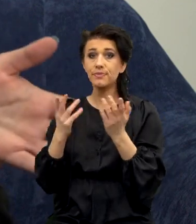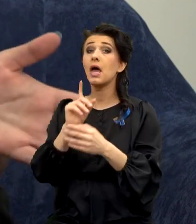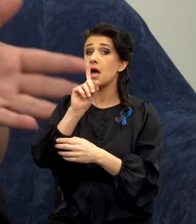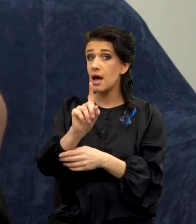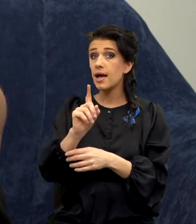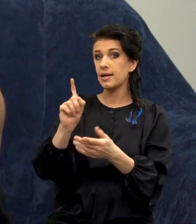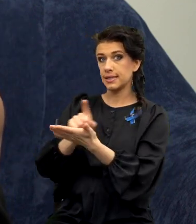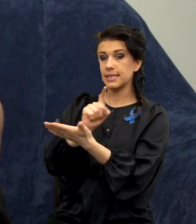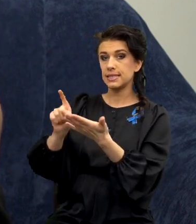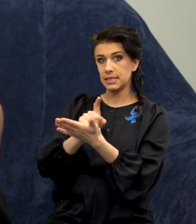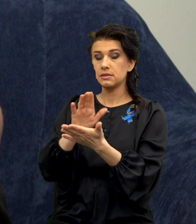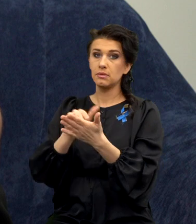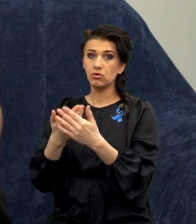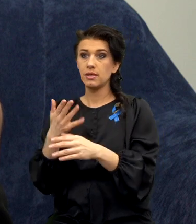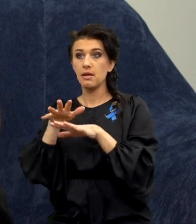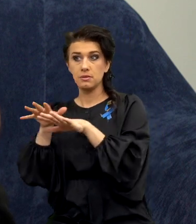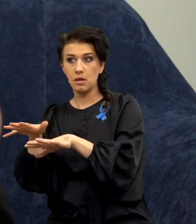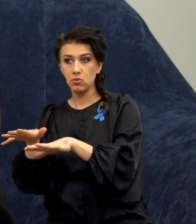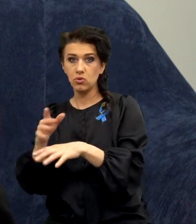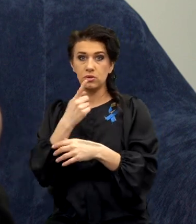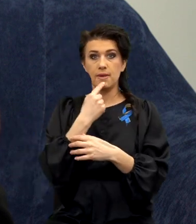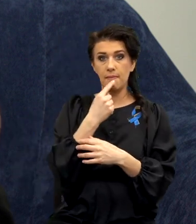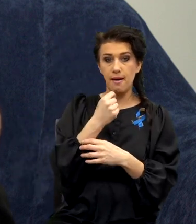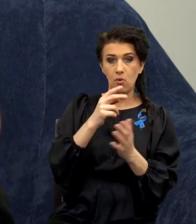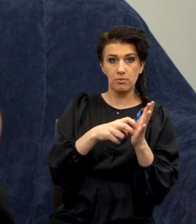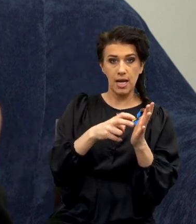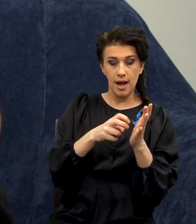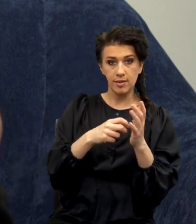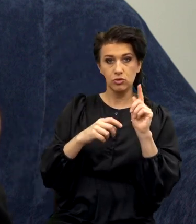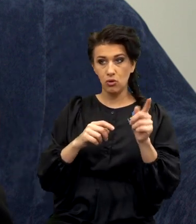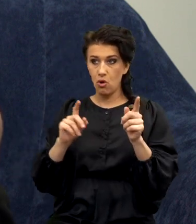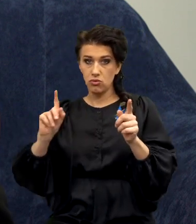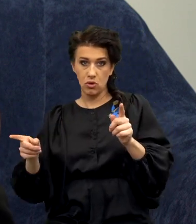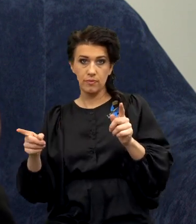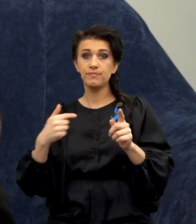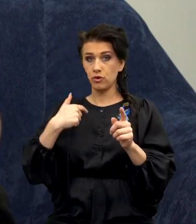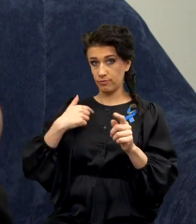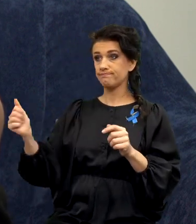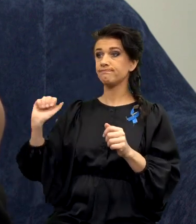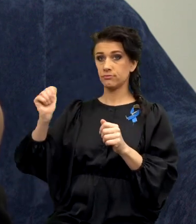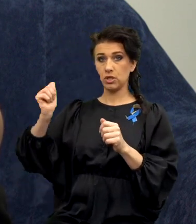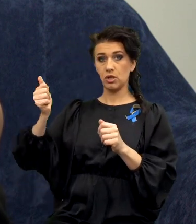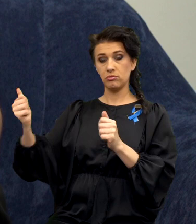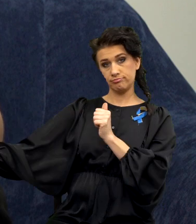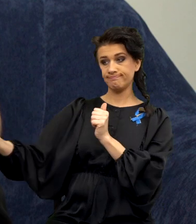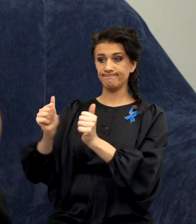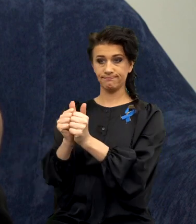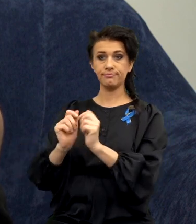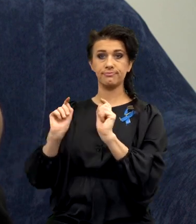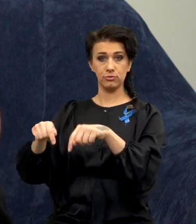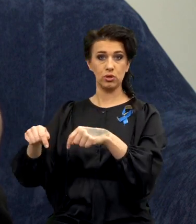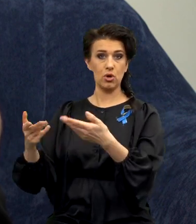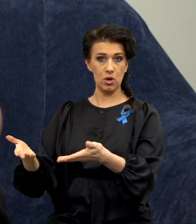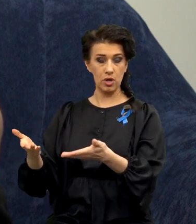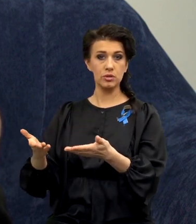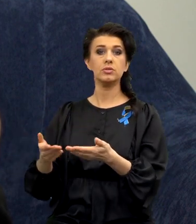właśnie czegoś jest za dużo, czegoś jest za mało, to wtedy my dopiero wchodzimy jako ci profesjonaliści na tą główną scenę i